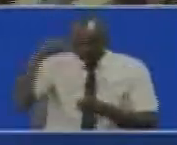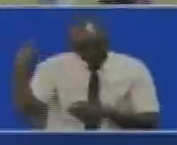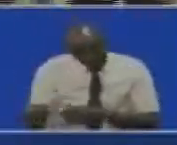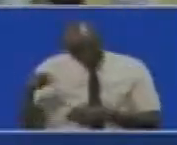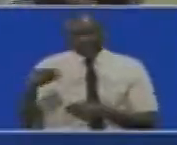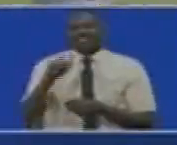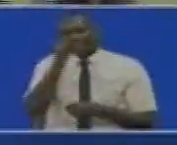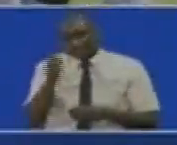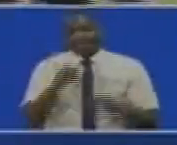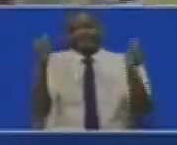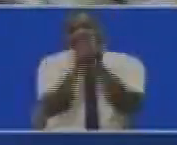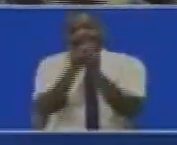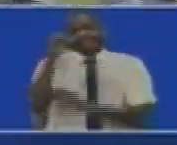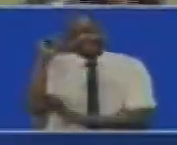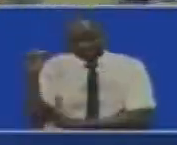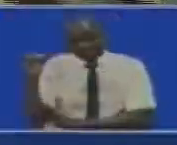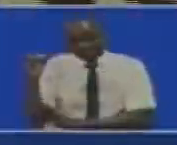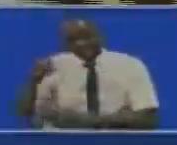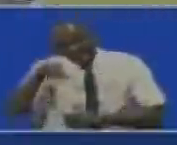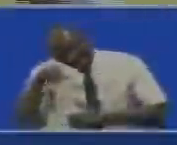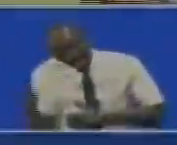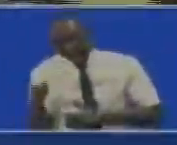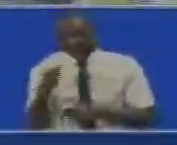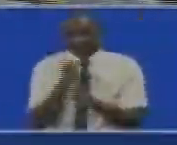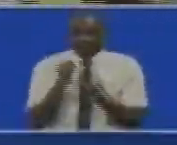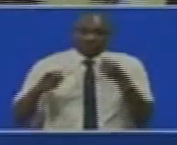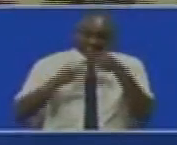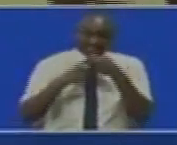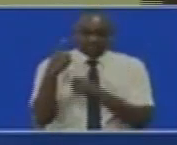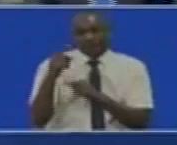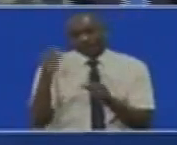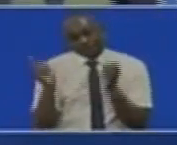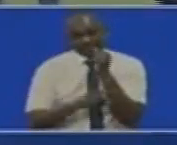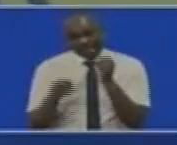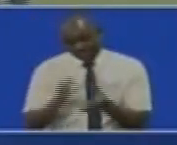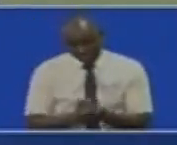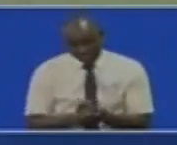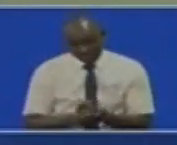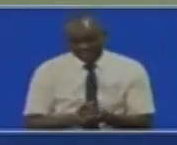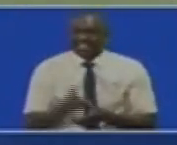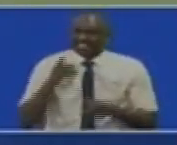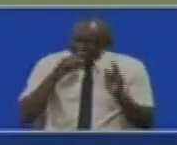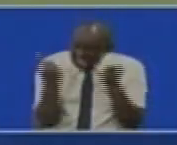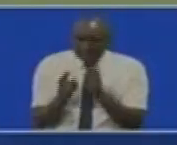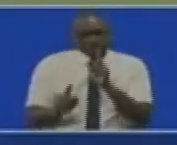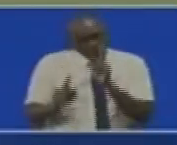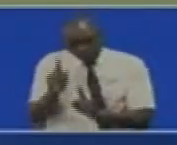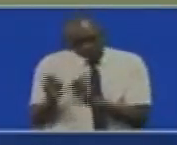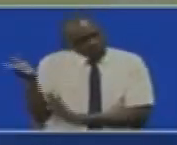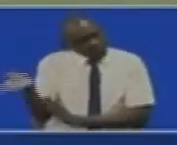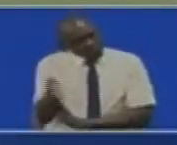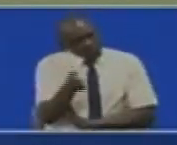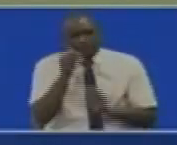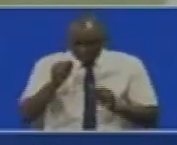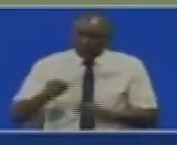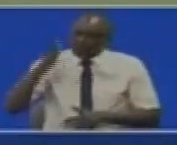bila jibu, huku Sharkia ikishinda mechi yao 6-1 dhidi ya Weatherhead. Ubabe wa timu ambazo zinashiriki katika michuano hii itazidi